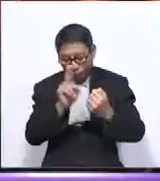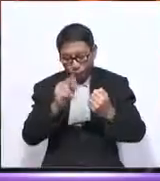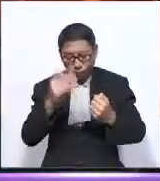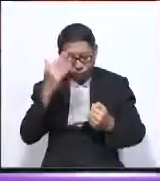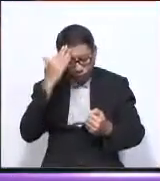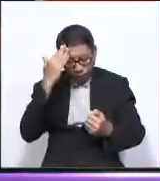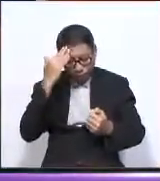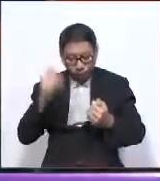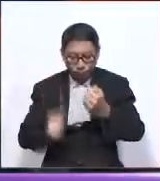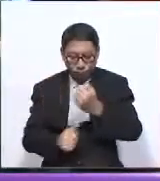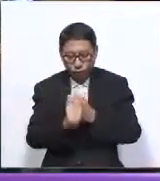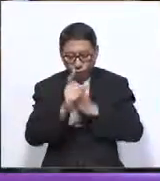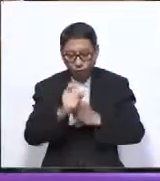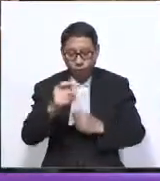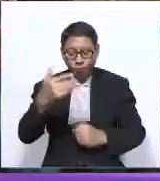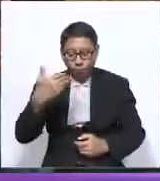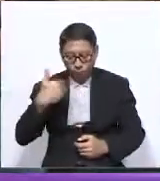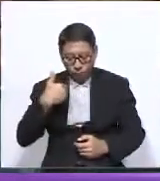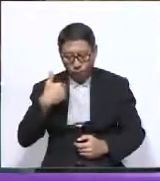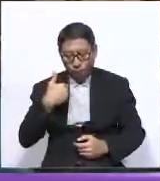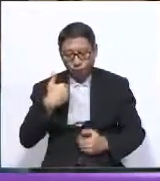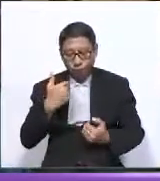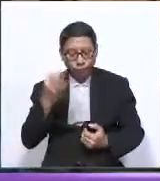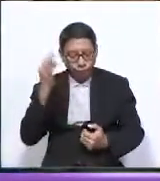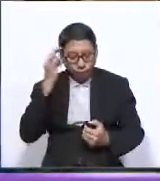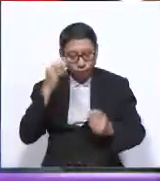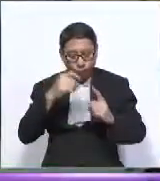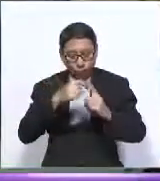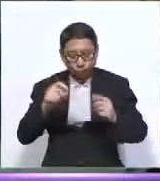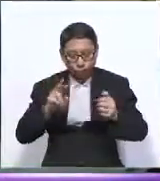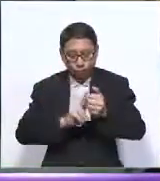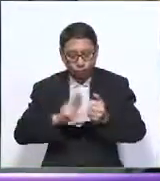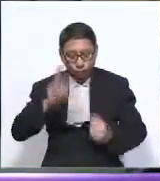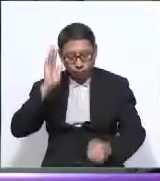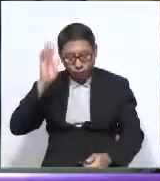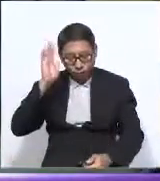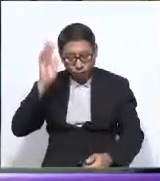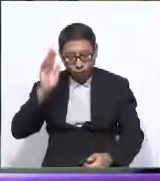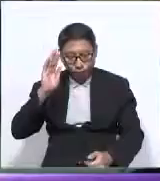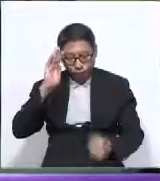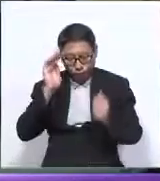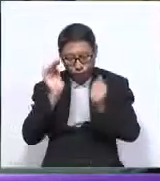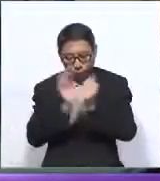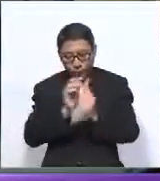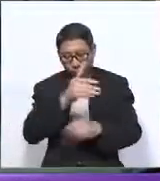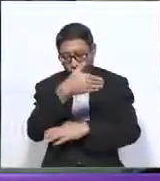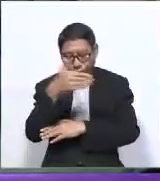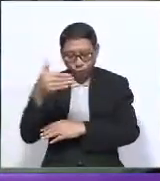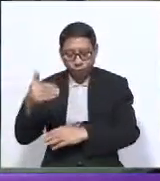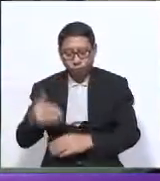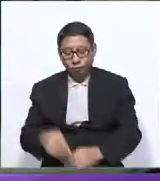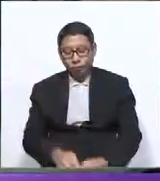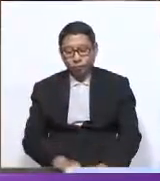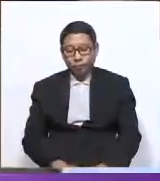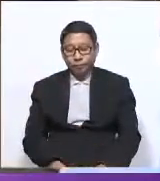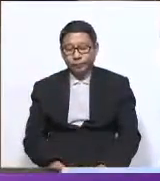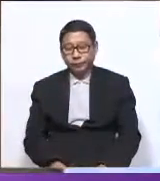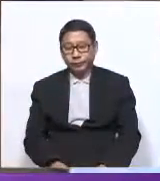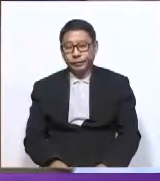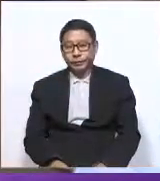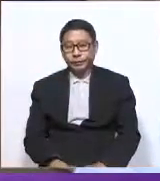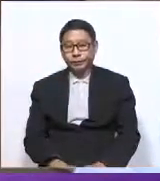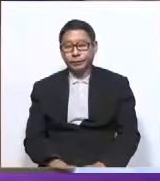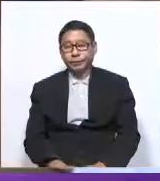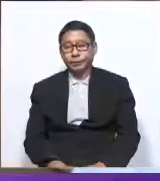และรับทราบถึงอันตรายที่จะเกิดขึ้นค่ะฟังประเด็นนี้จากรองโฆษกสำนักงานตำรวจแห่งชาติค่ะ นอกจากนี้